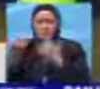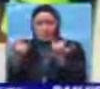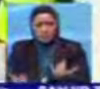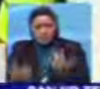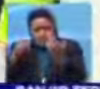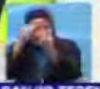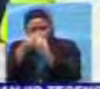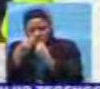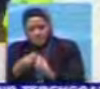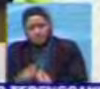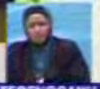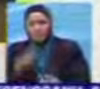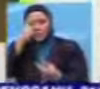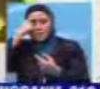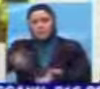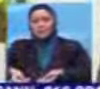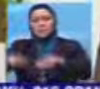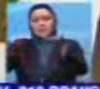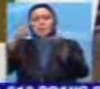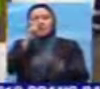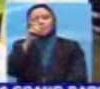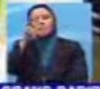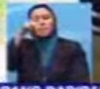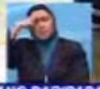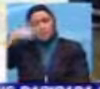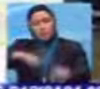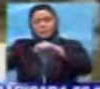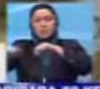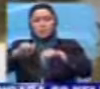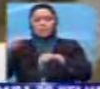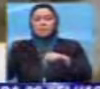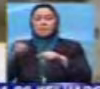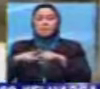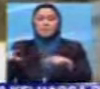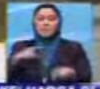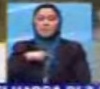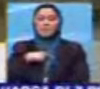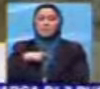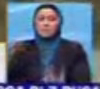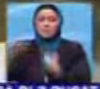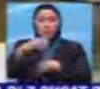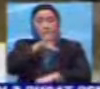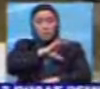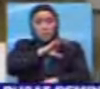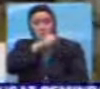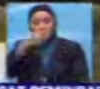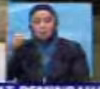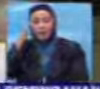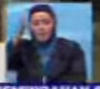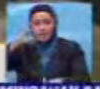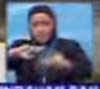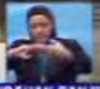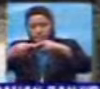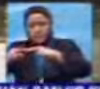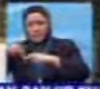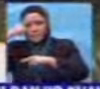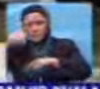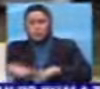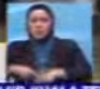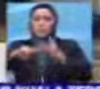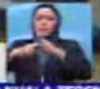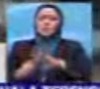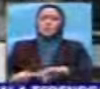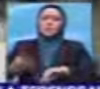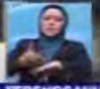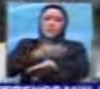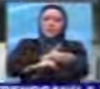Negeri untuk tindakan lanjut. Balai-balai terbabit akan dibaik pulih dalam masa terdekat memulihkan operasi